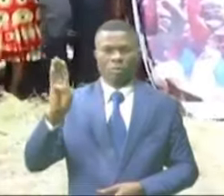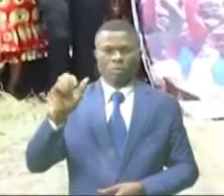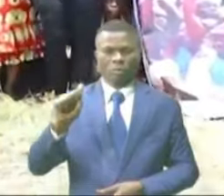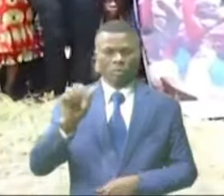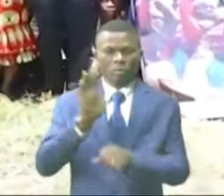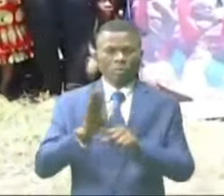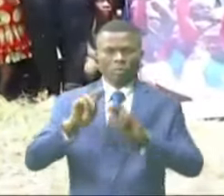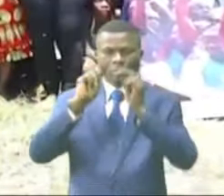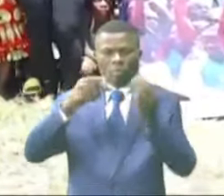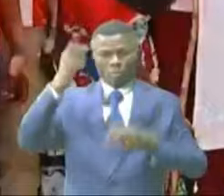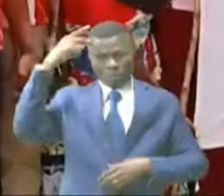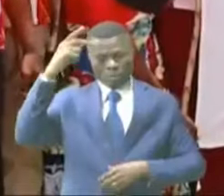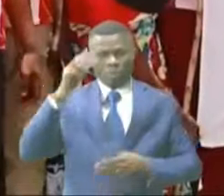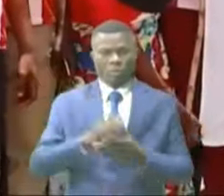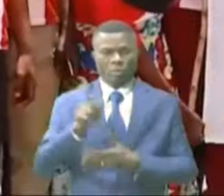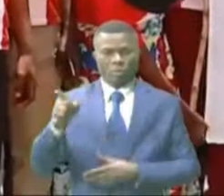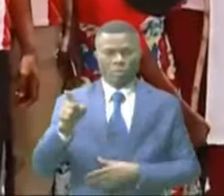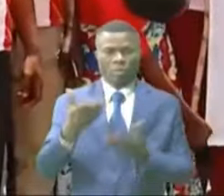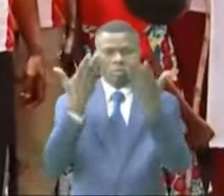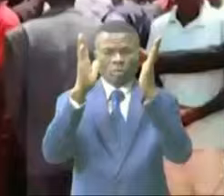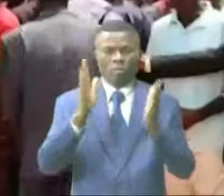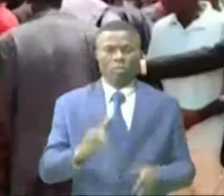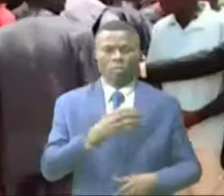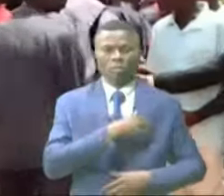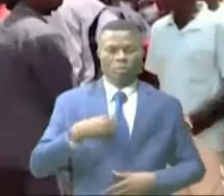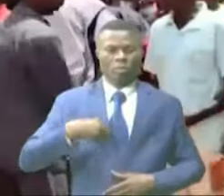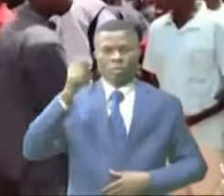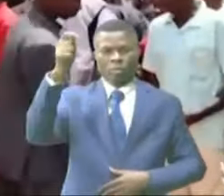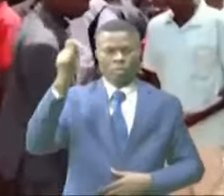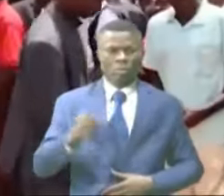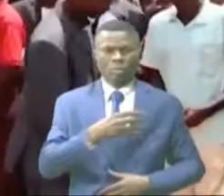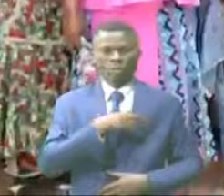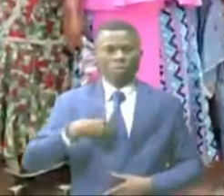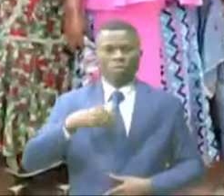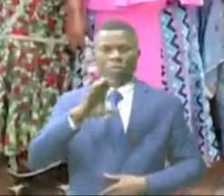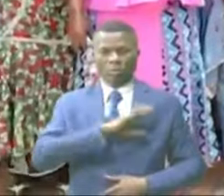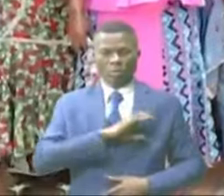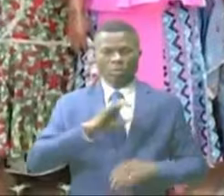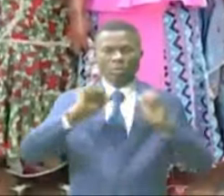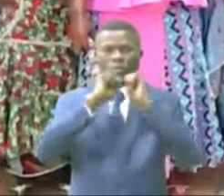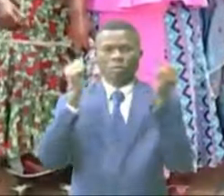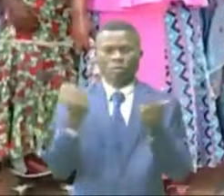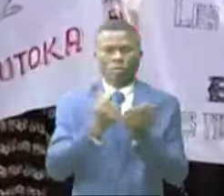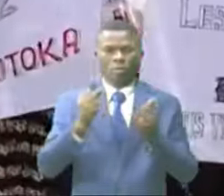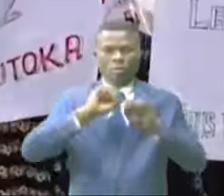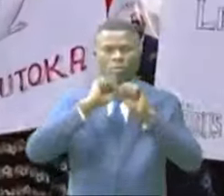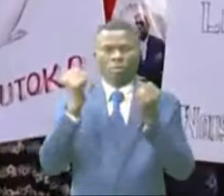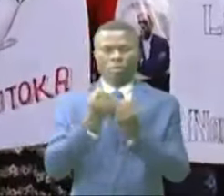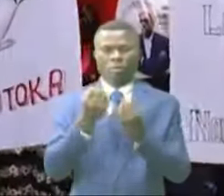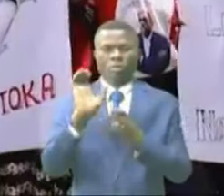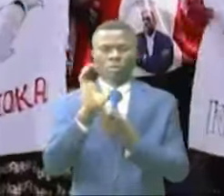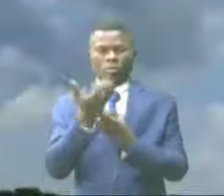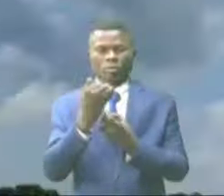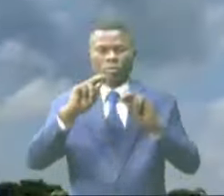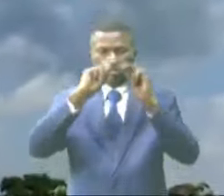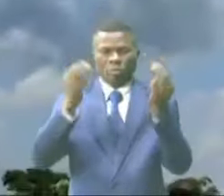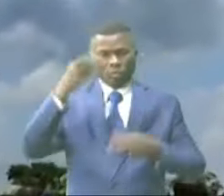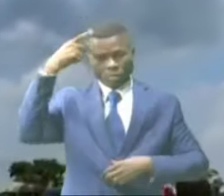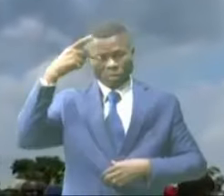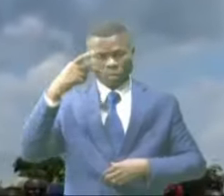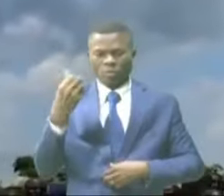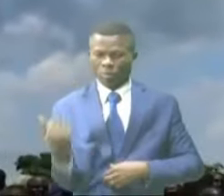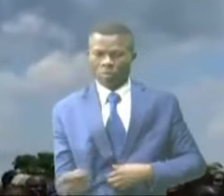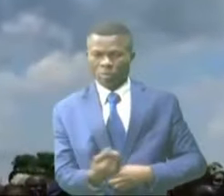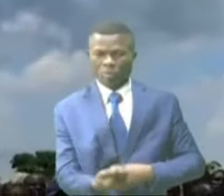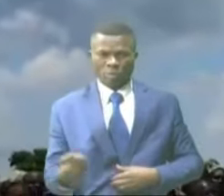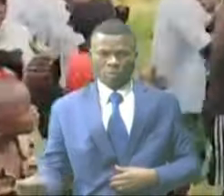forces vives de Kinkunja. Étudiants, femmes des militaires, femmes des policiers, associations socioculturelles, partis politiques, même les tout